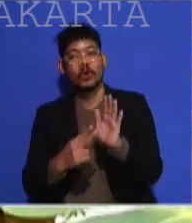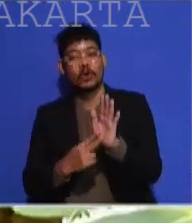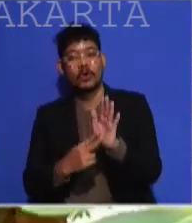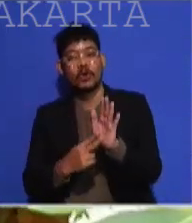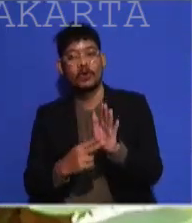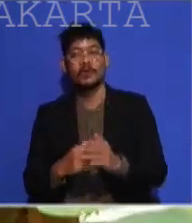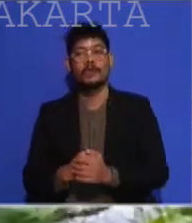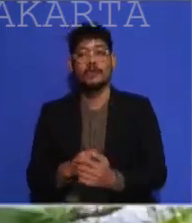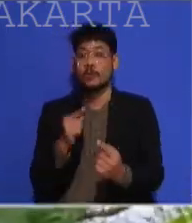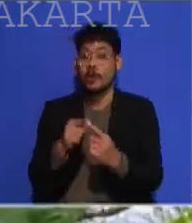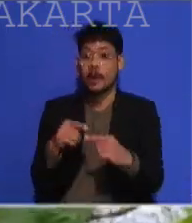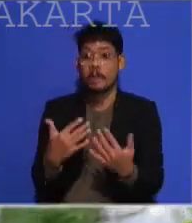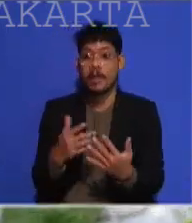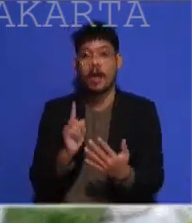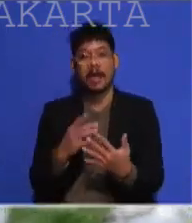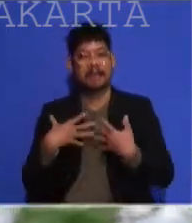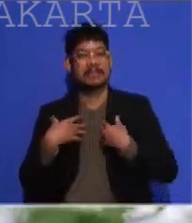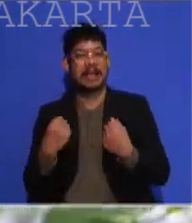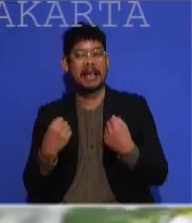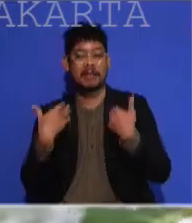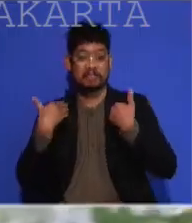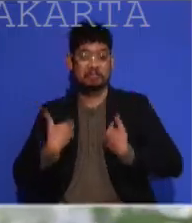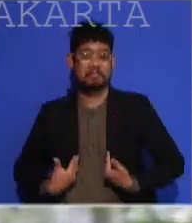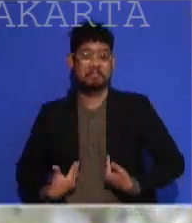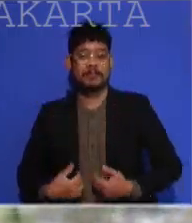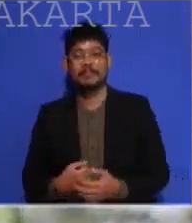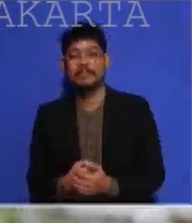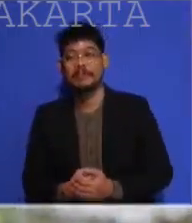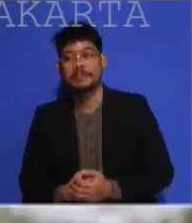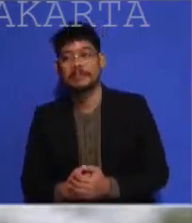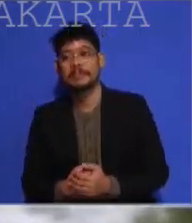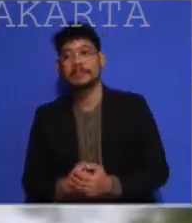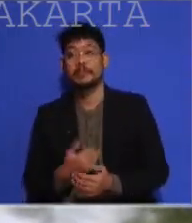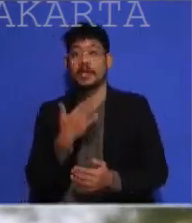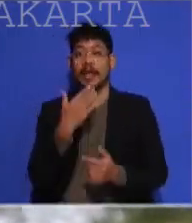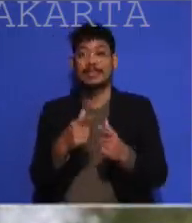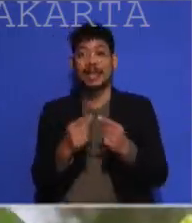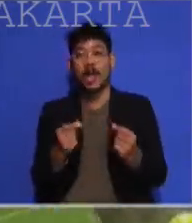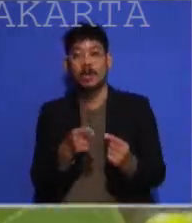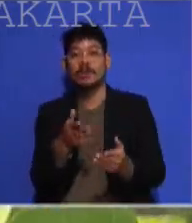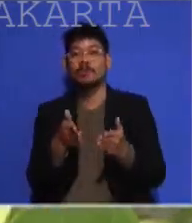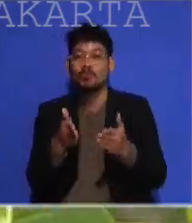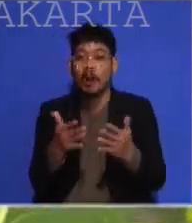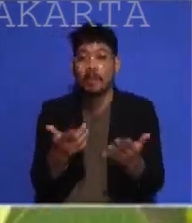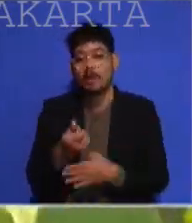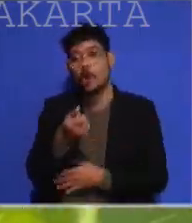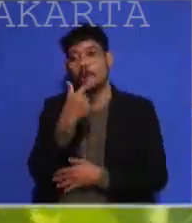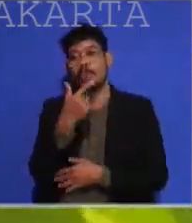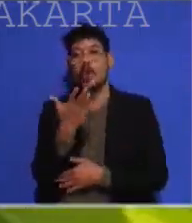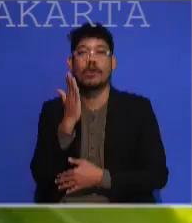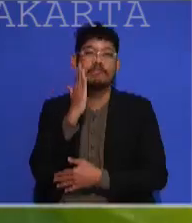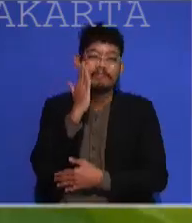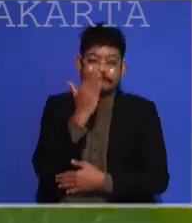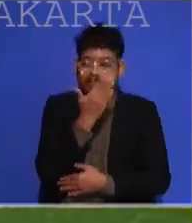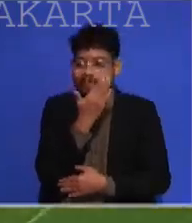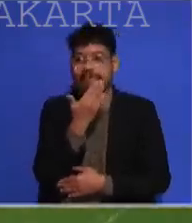pangusadan. Ron jarak menika ugi asring dipun dadosaken minangka obat sakit waja, sakit padaran, sariawan sarta damel